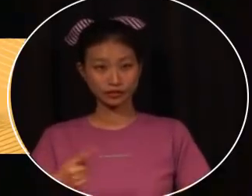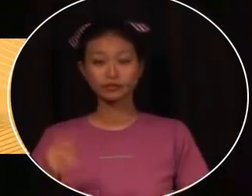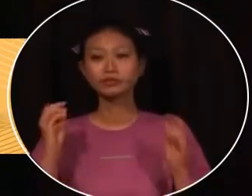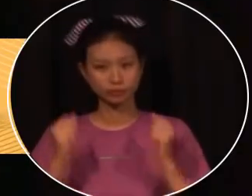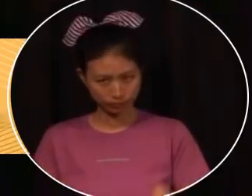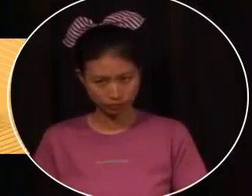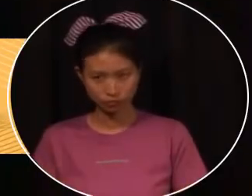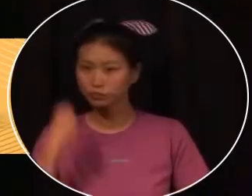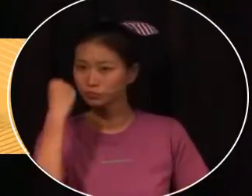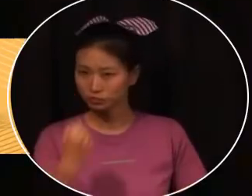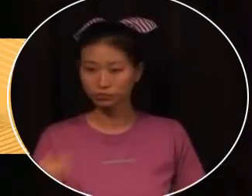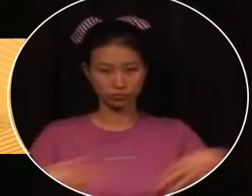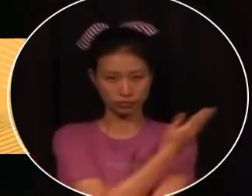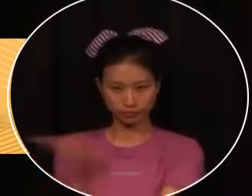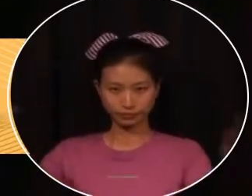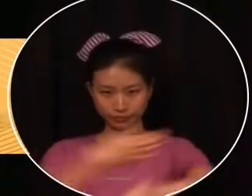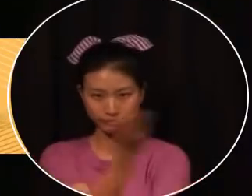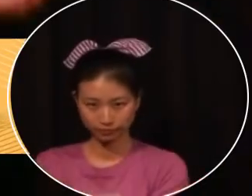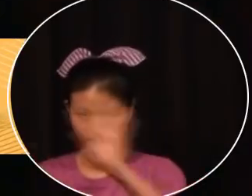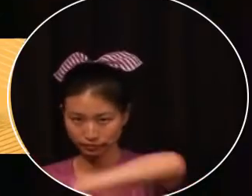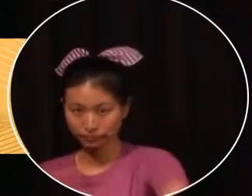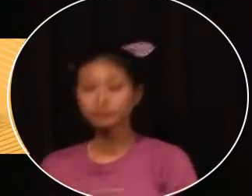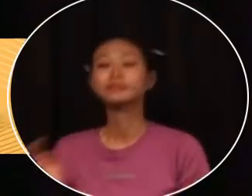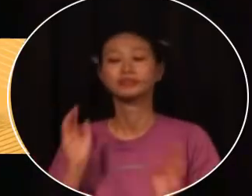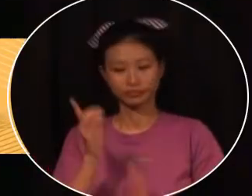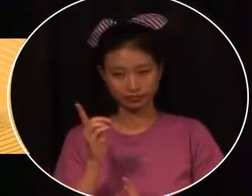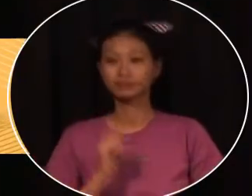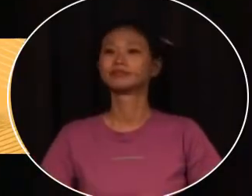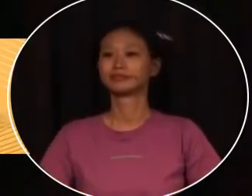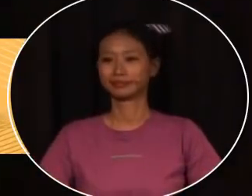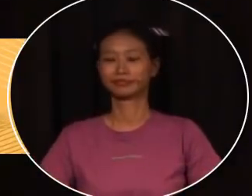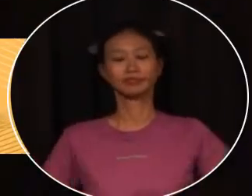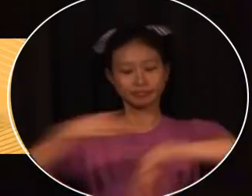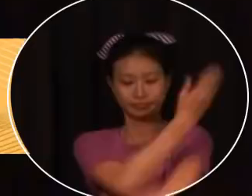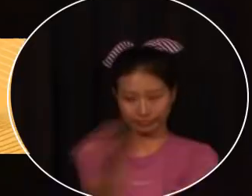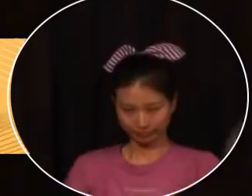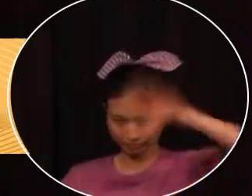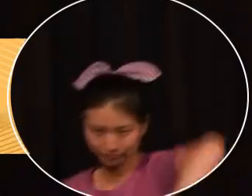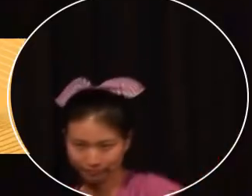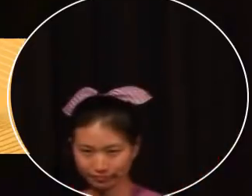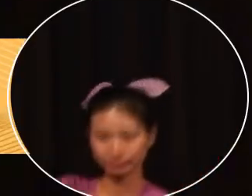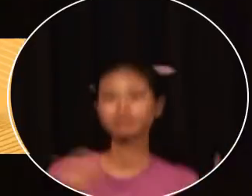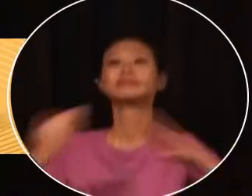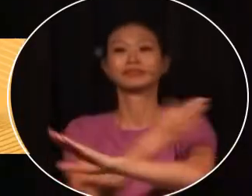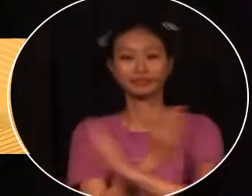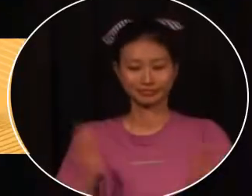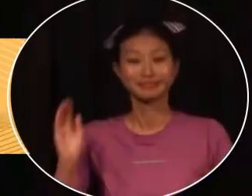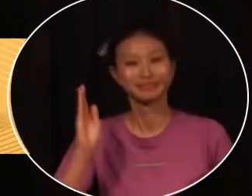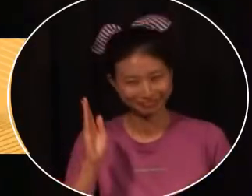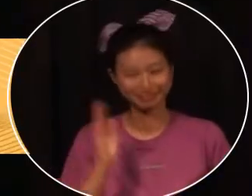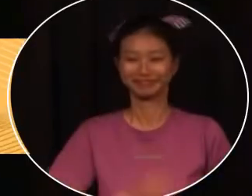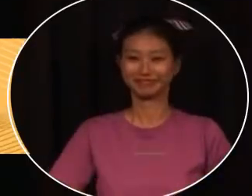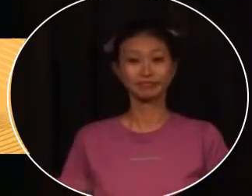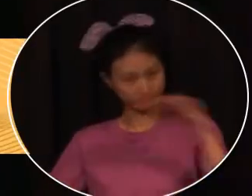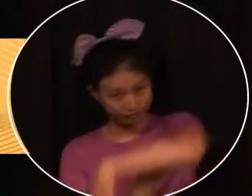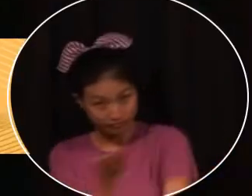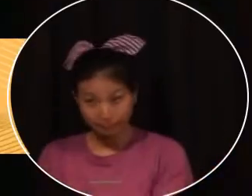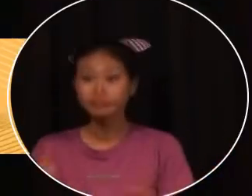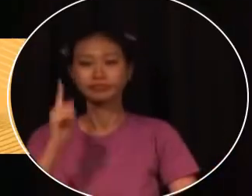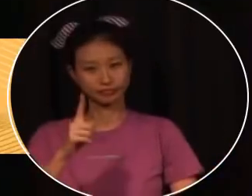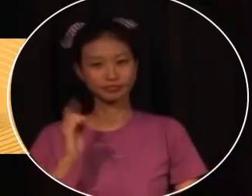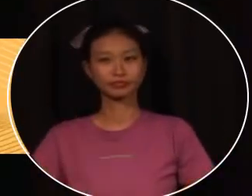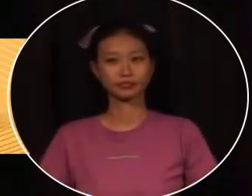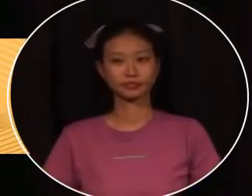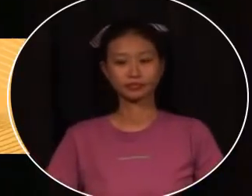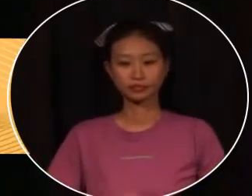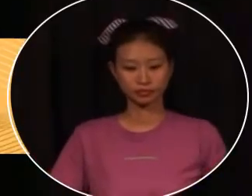那既然斯巴达 A 是 A， 斯巴达 B 也是斯巴达，那终究都是斯巴达。这个斯巴达就是好斯巴达，跟我在一起的就是好斯巴